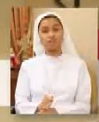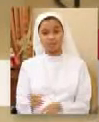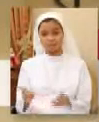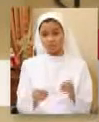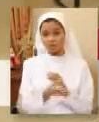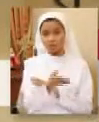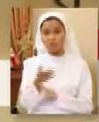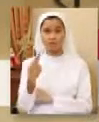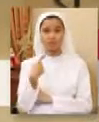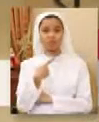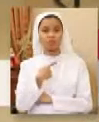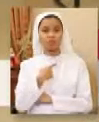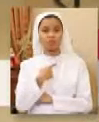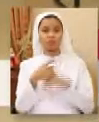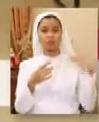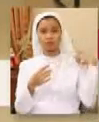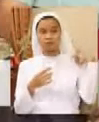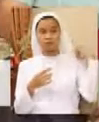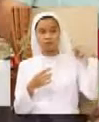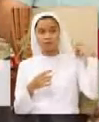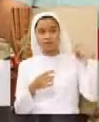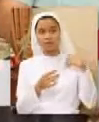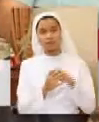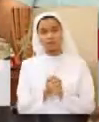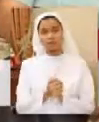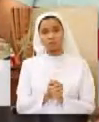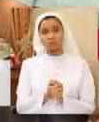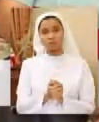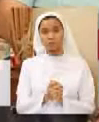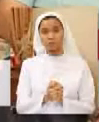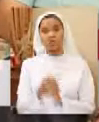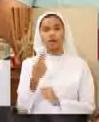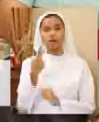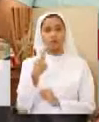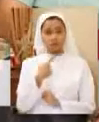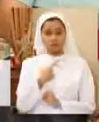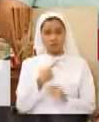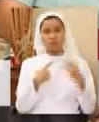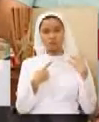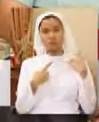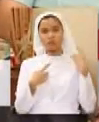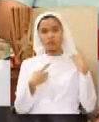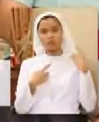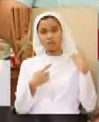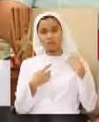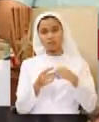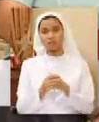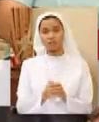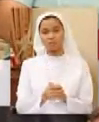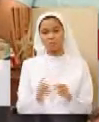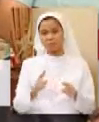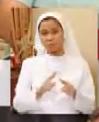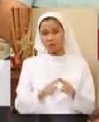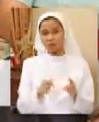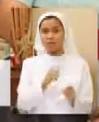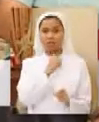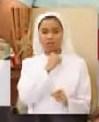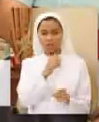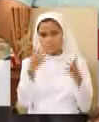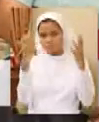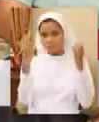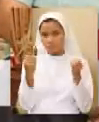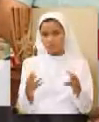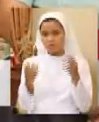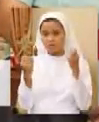Do you have volunteers? Baka may kapalit man. Ano? May mga volunteers po kami, pero hindi po talaga yung ganun